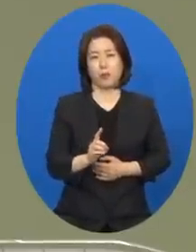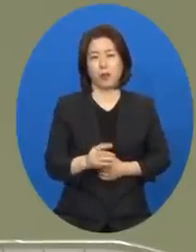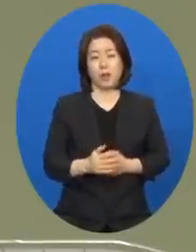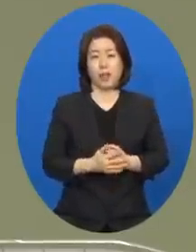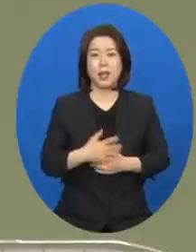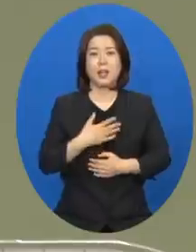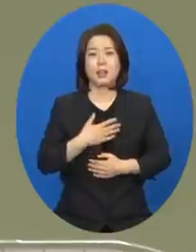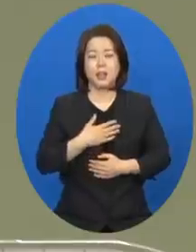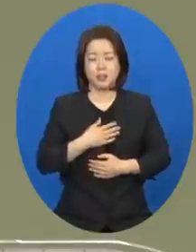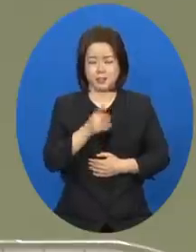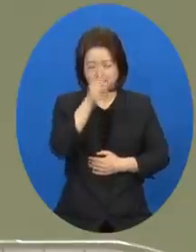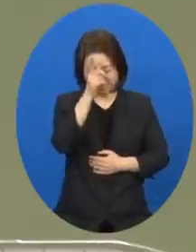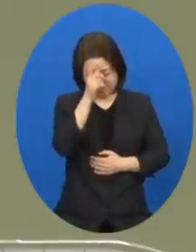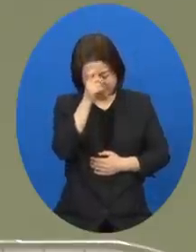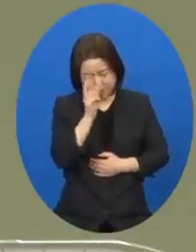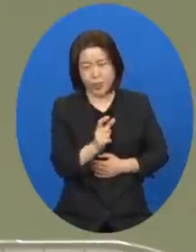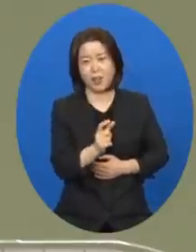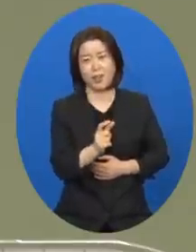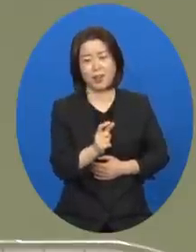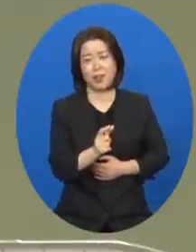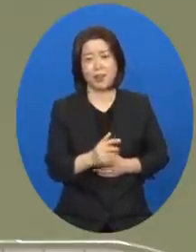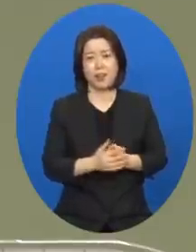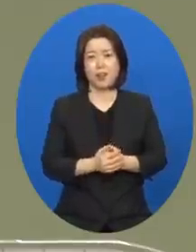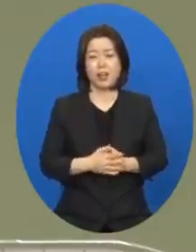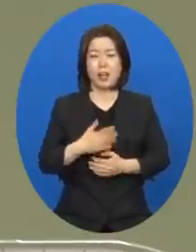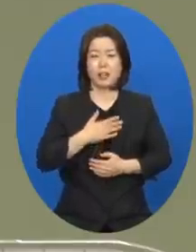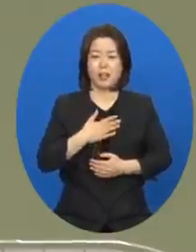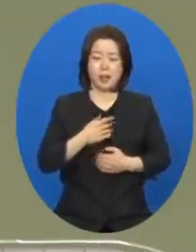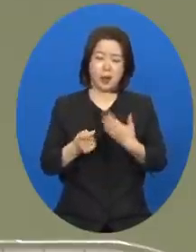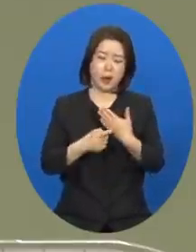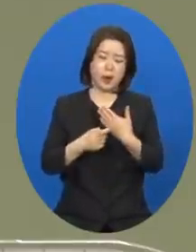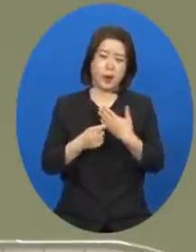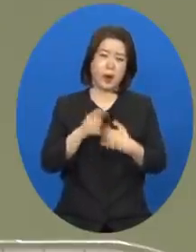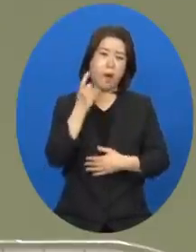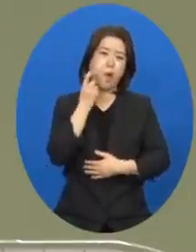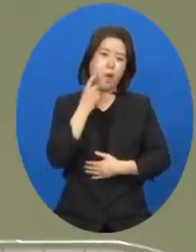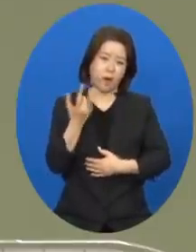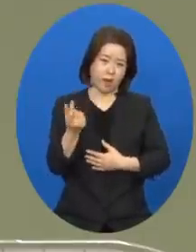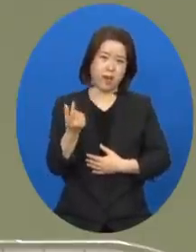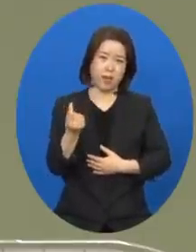내가 너무 고집이 세구나. 내가 너무 위선적이구나.